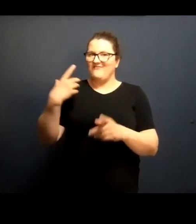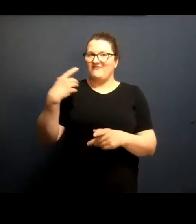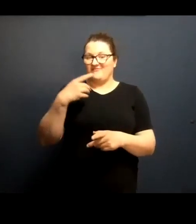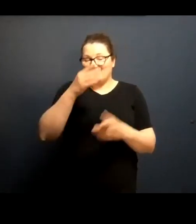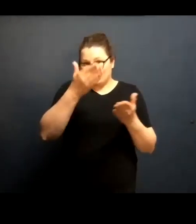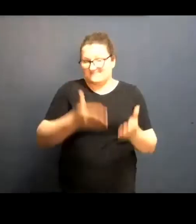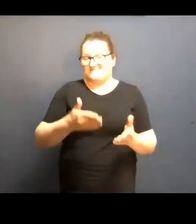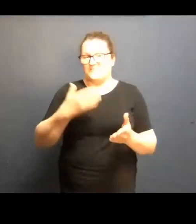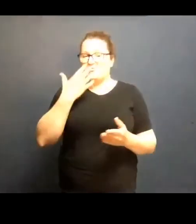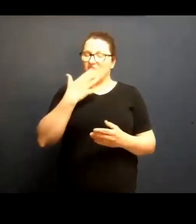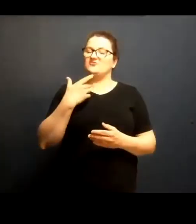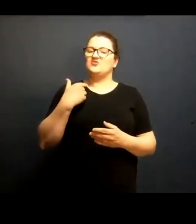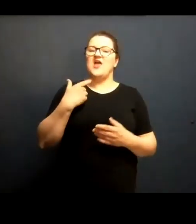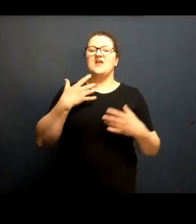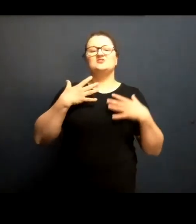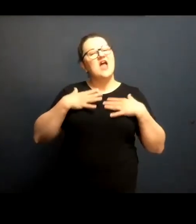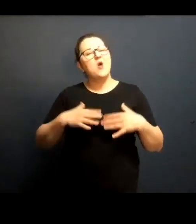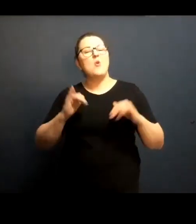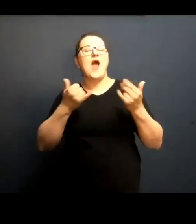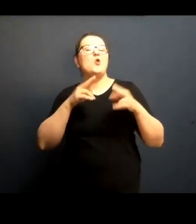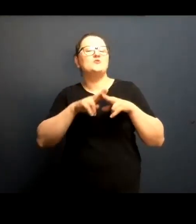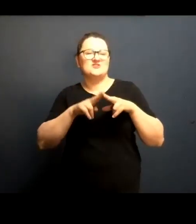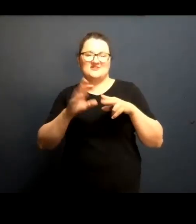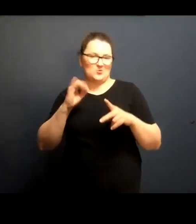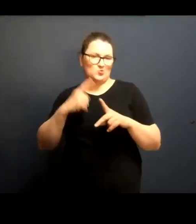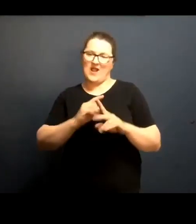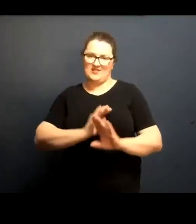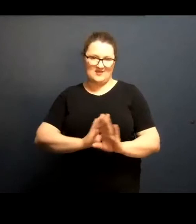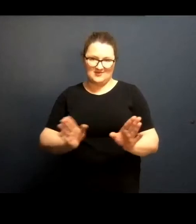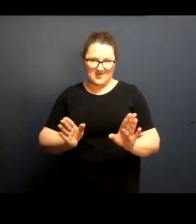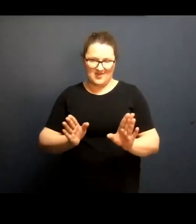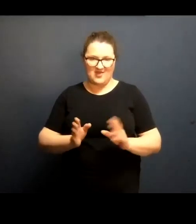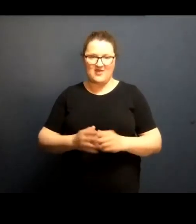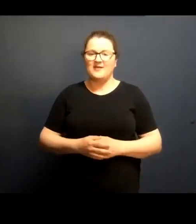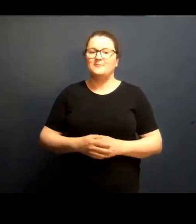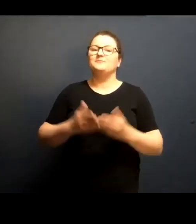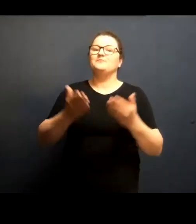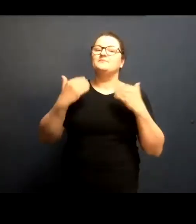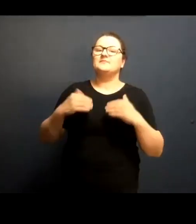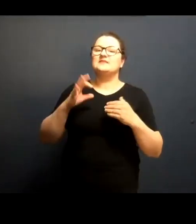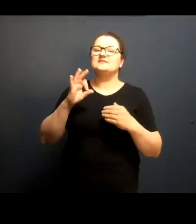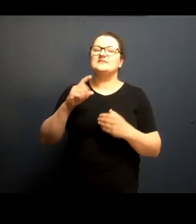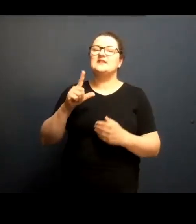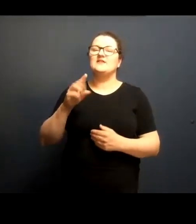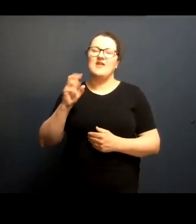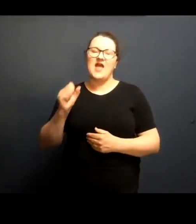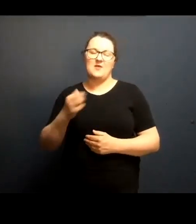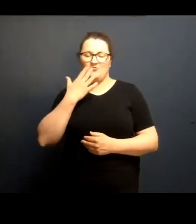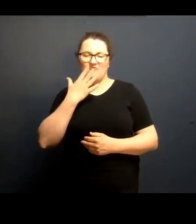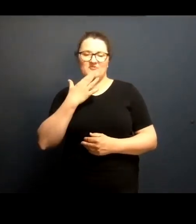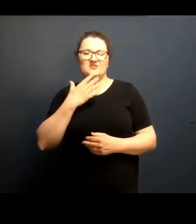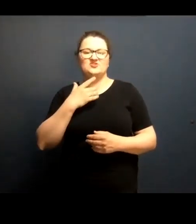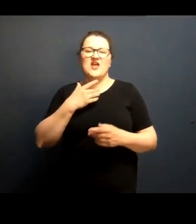przestaje być narzędziem seksualnym. No i wypowiedź Sylwii. Całe takie, tak zwana